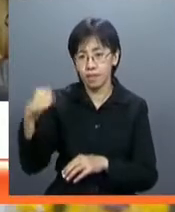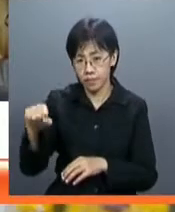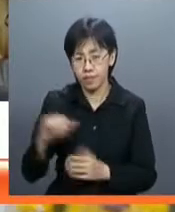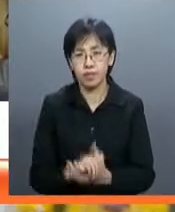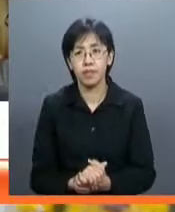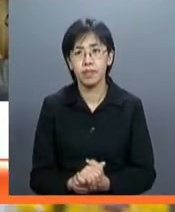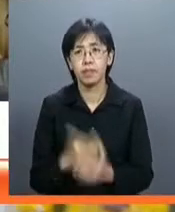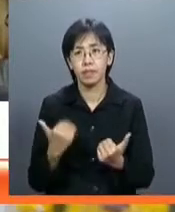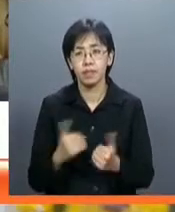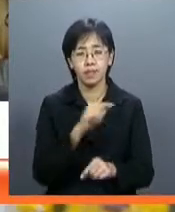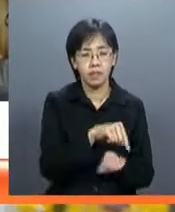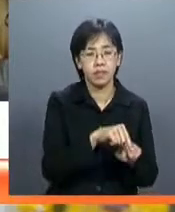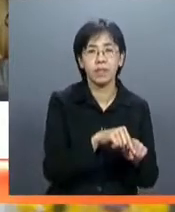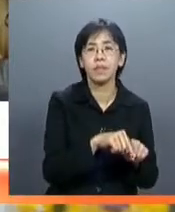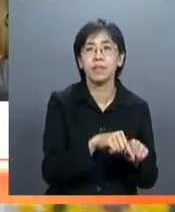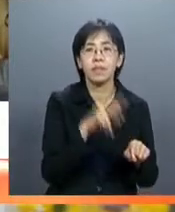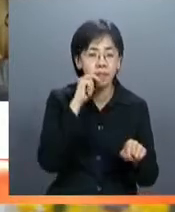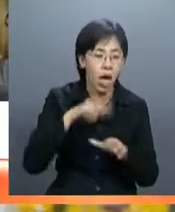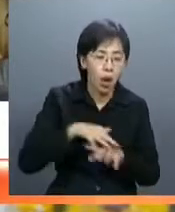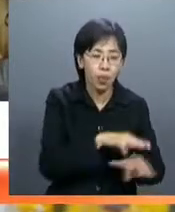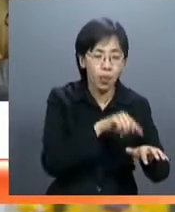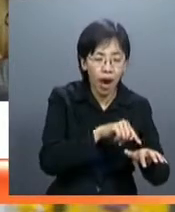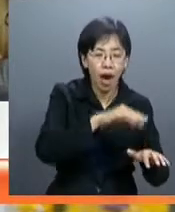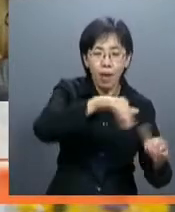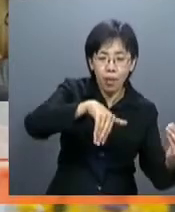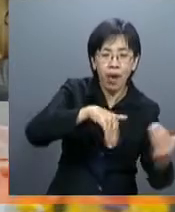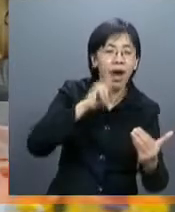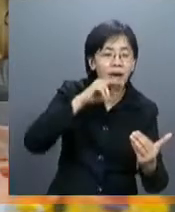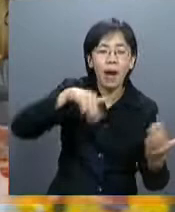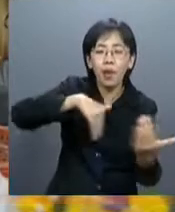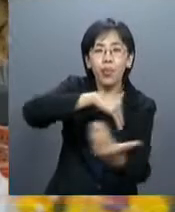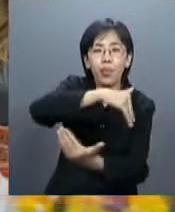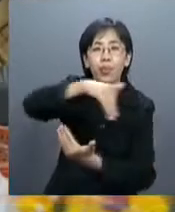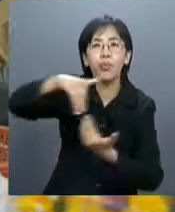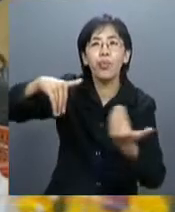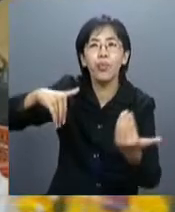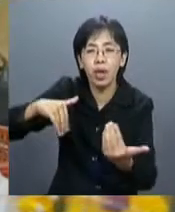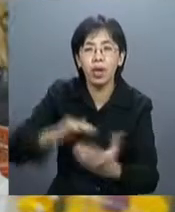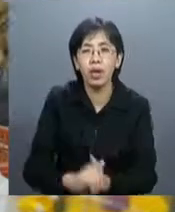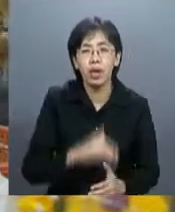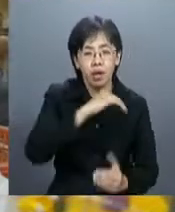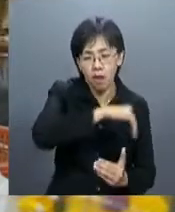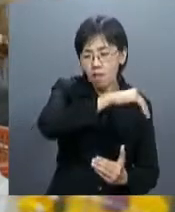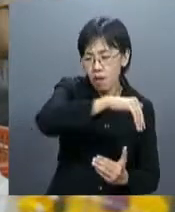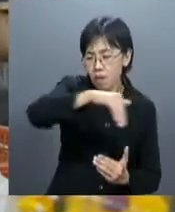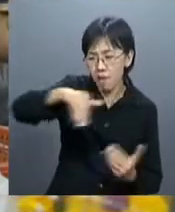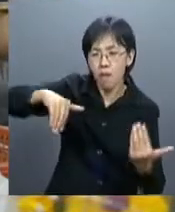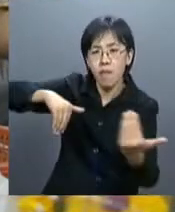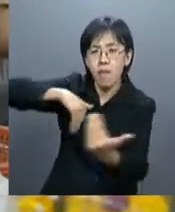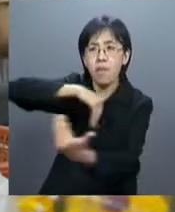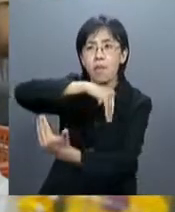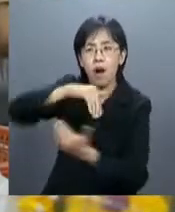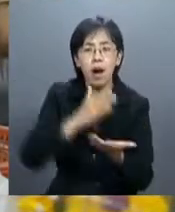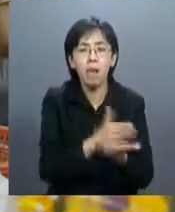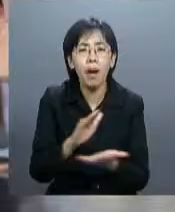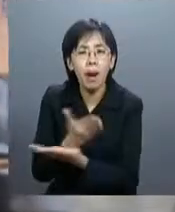วันนี้ไปเจ้าหนึ่งคลองส่งน้ำพรุ่งนี้ก็ไปอีกเจ้าหนึ่งมาลืนก็ไปอีกเจ้าหนึ่งอย่างเงี้ย ตอนนี้เราสลับกันแบ